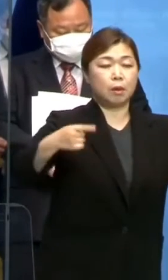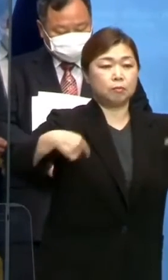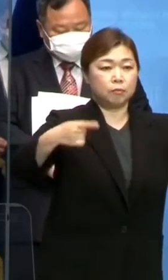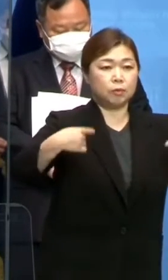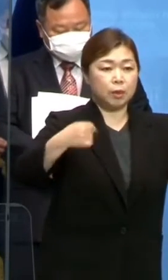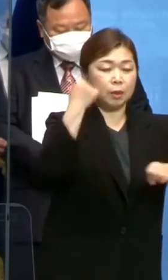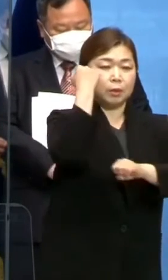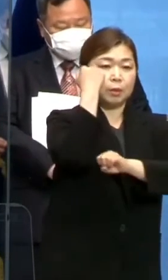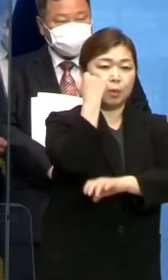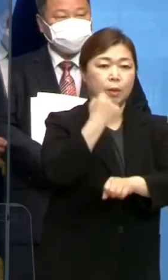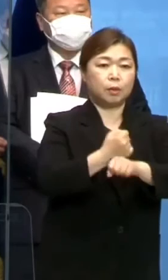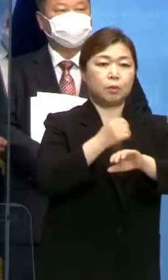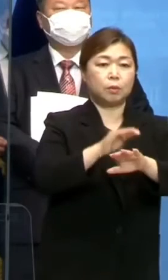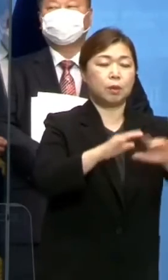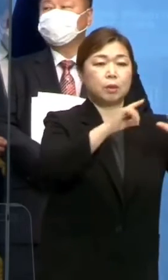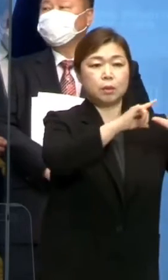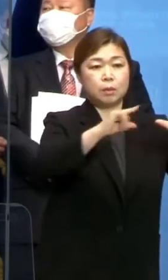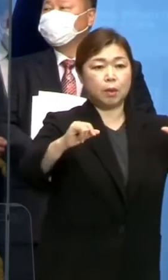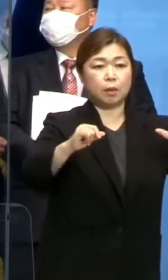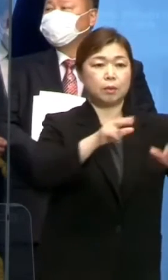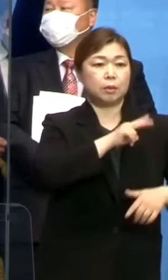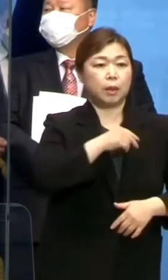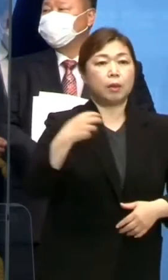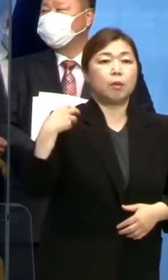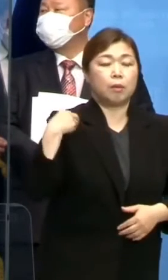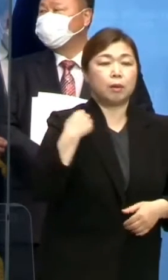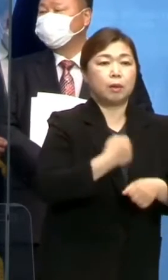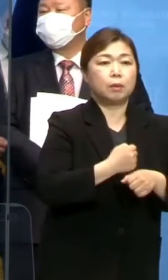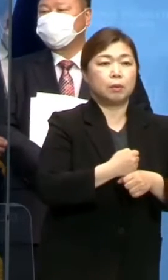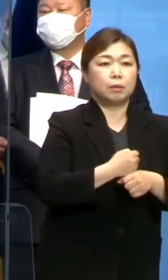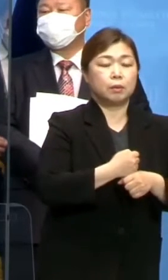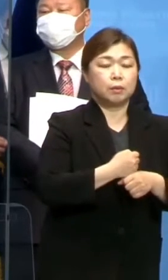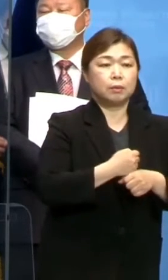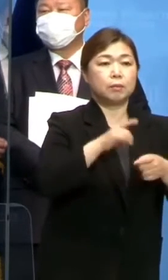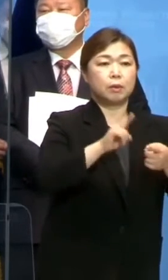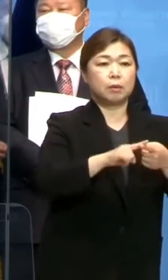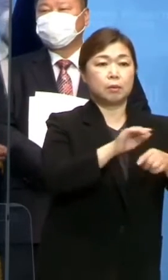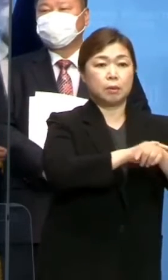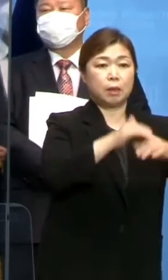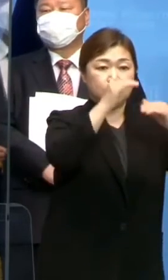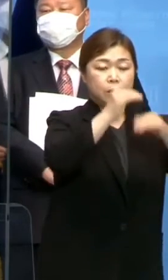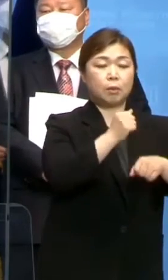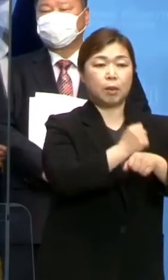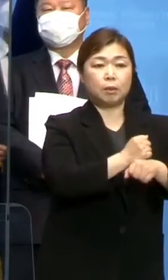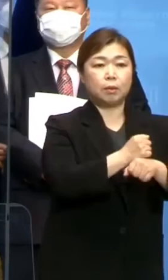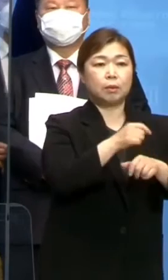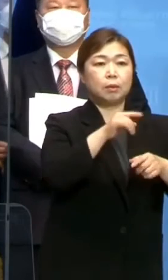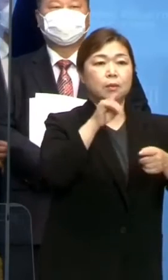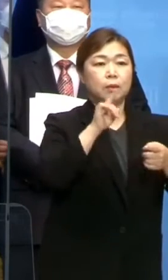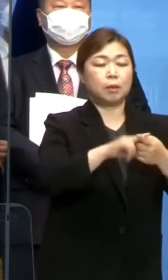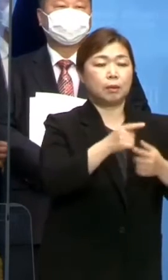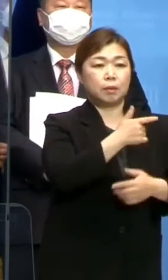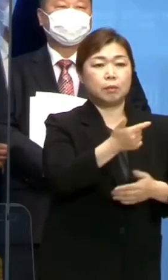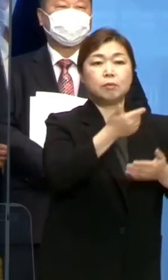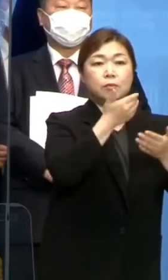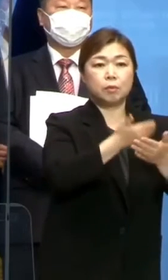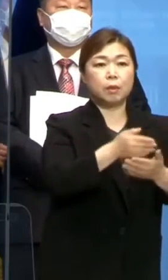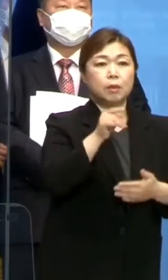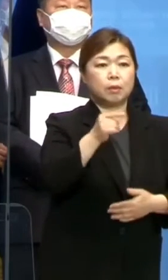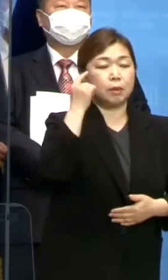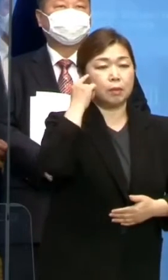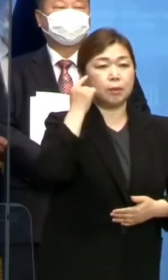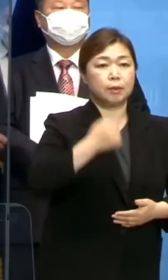축을 담당하는 지방의회 의 역할과 위상을 제대로 정립하는 일은 매우 중요한 일이